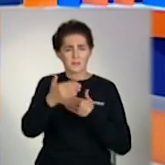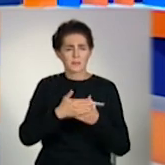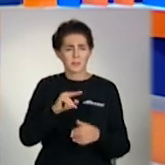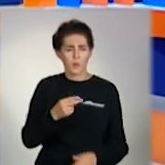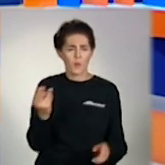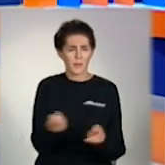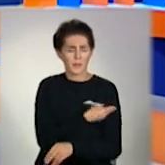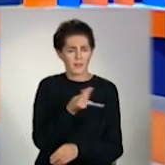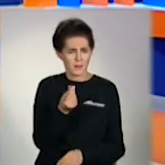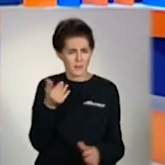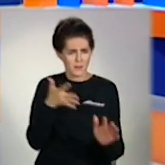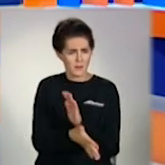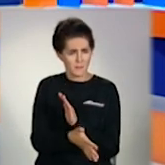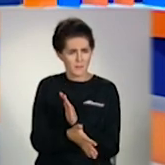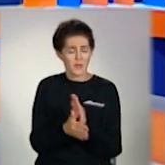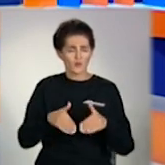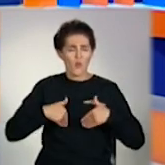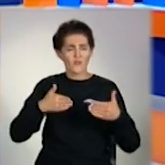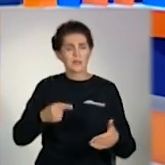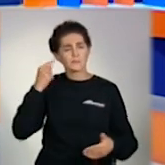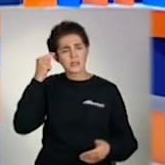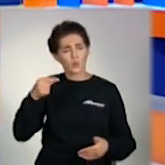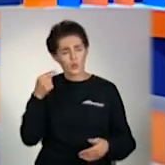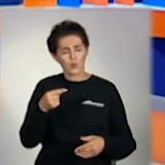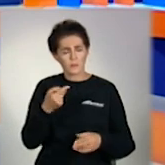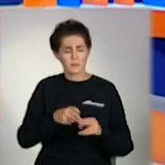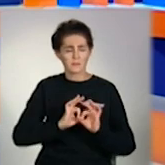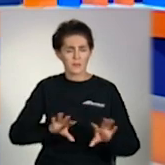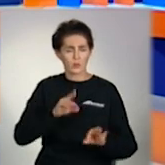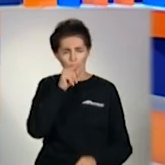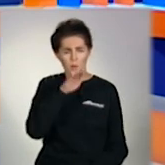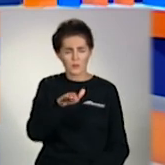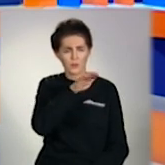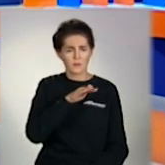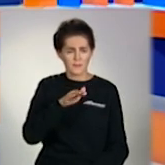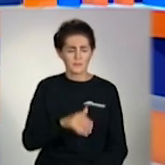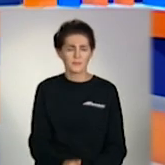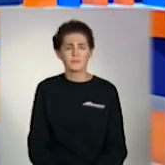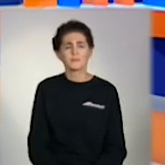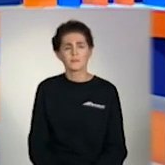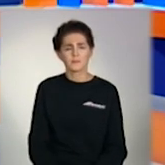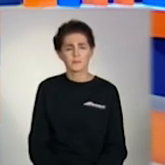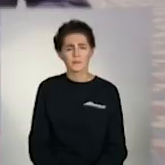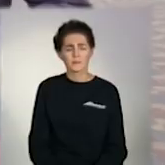без грошей? Поради психологів чули мої колеги з Луганщини.